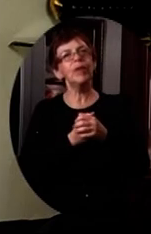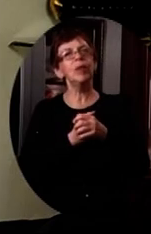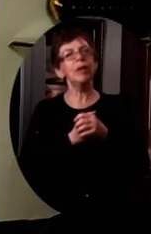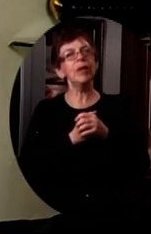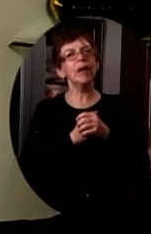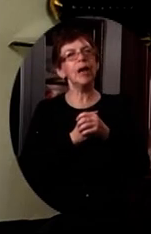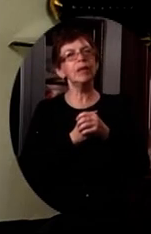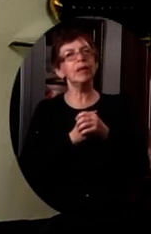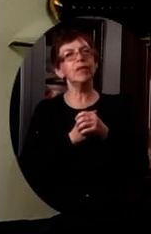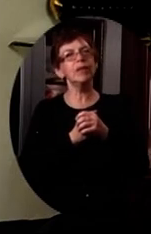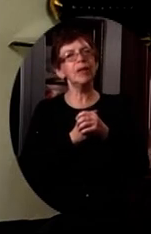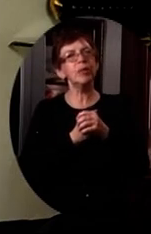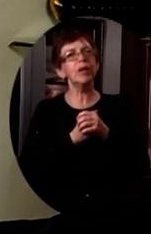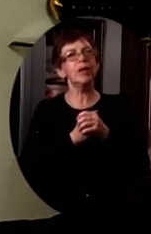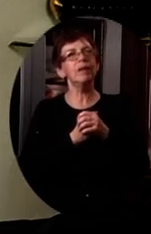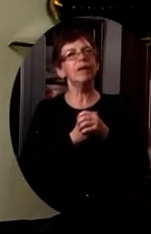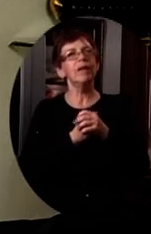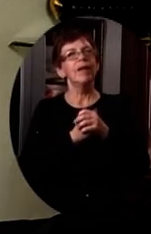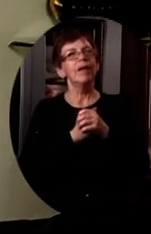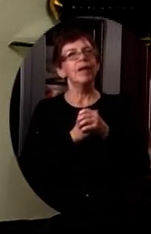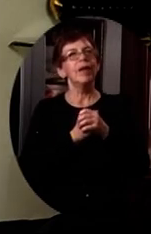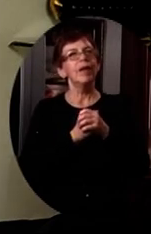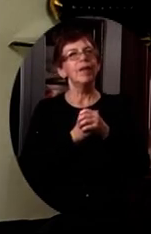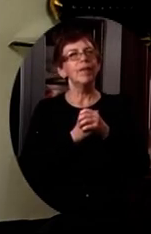כן, לפעמים אני קראתי את הספרים, כן.